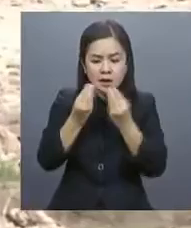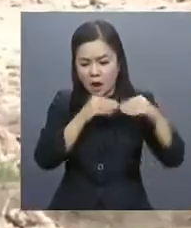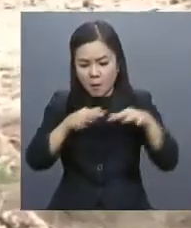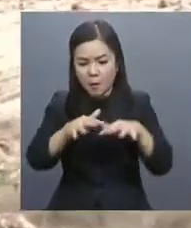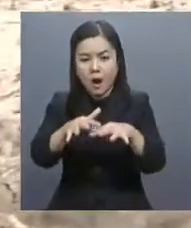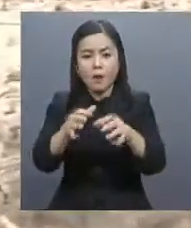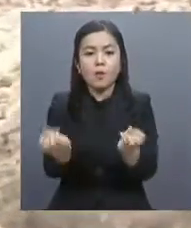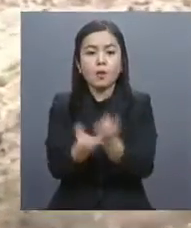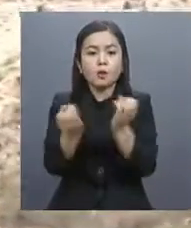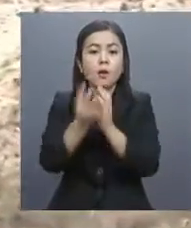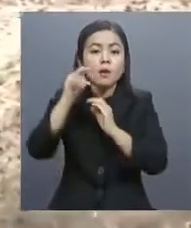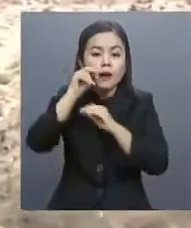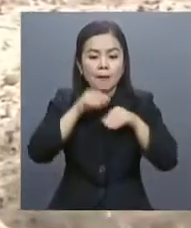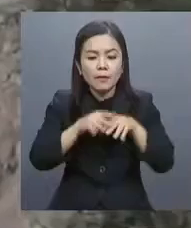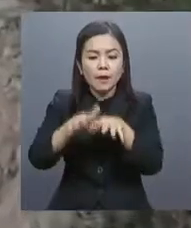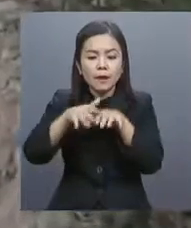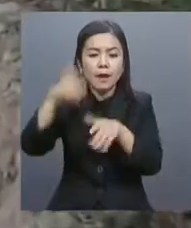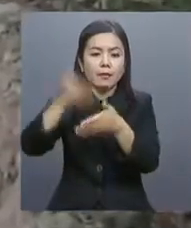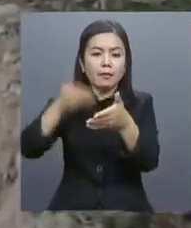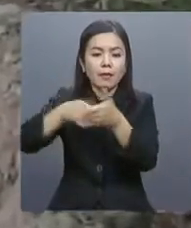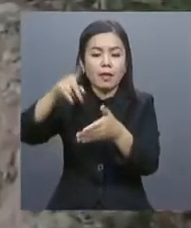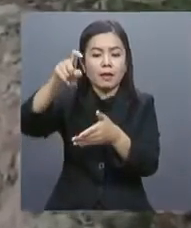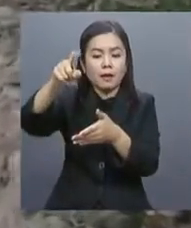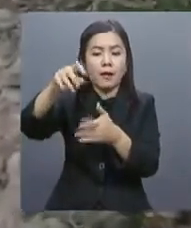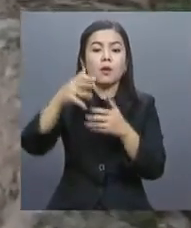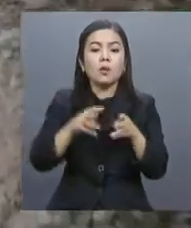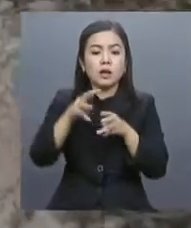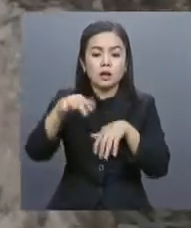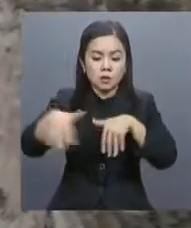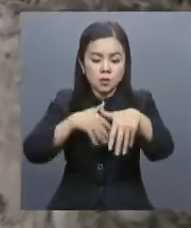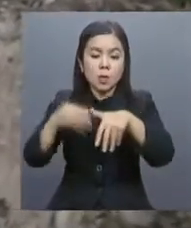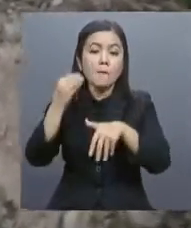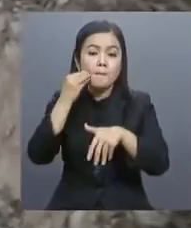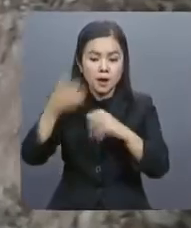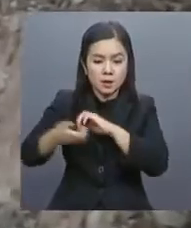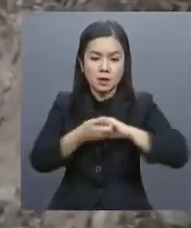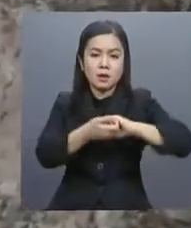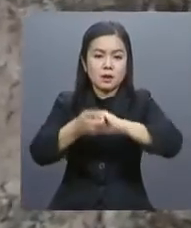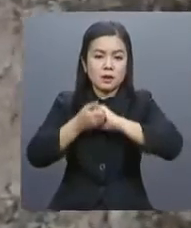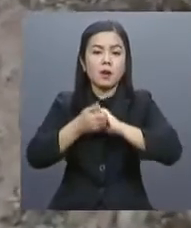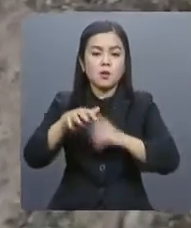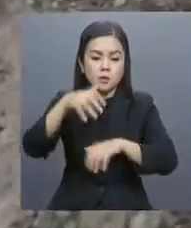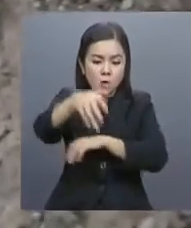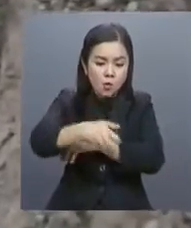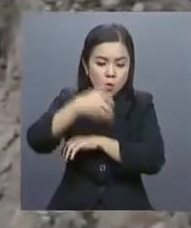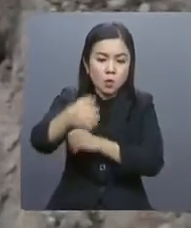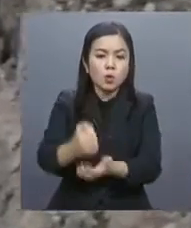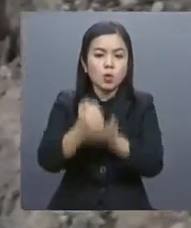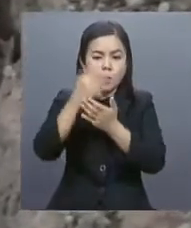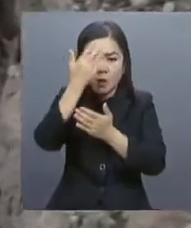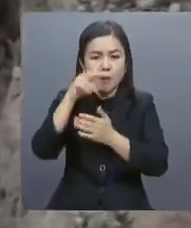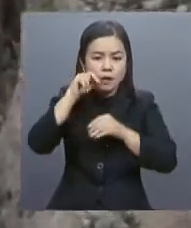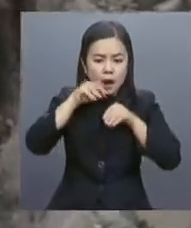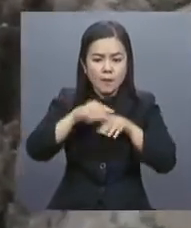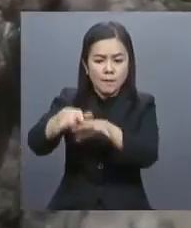ำค่ะทำให้น้ำไหลไปไม่ถึงพื้นที่ปลายน้ำส่งผลให้ชาวบ้านทั้งในจังหวัดปทุมธานีและนครนายกไม่มีน้ำใช้ทางการเกษ